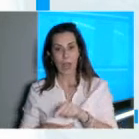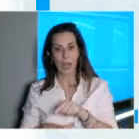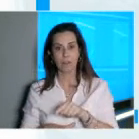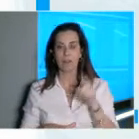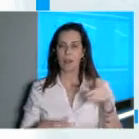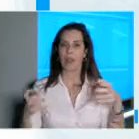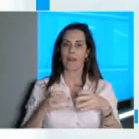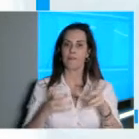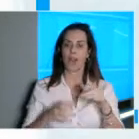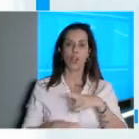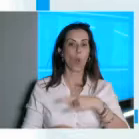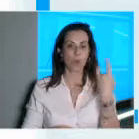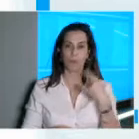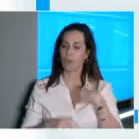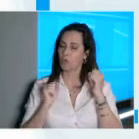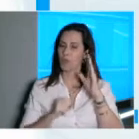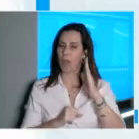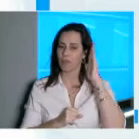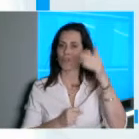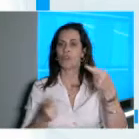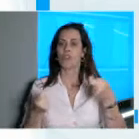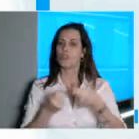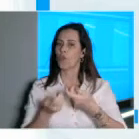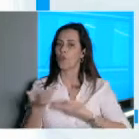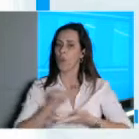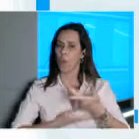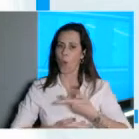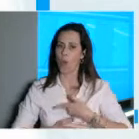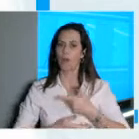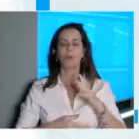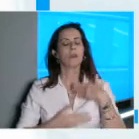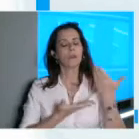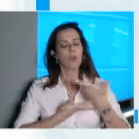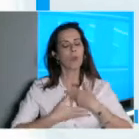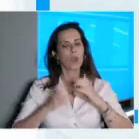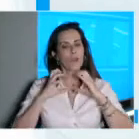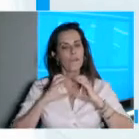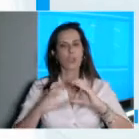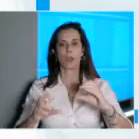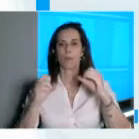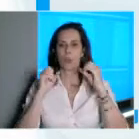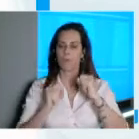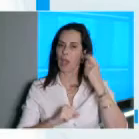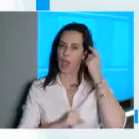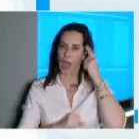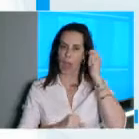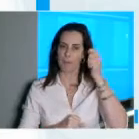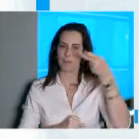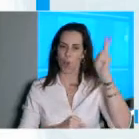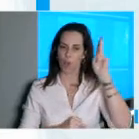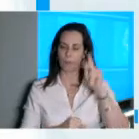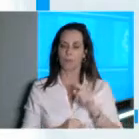ייחודיות לבין חברת יונדאי, ואני בטוח שגם העתיד של שיתוף הפעולה בינינו מבטיח לכולנו כבישים בטוחים וחכמים